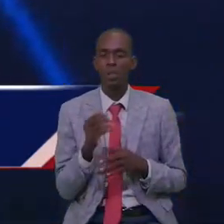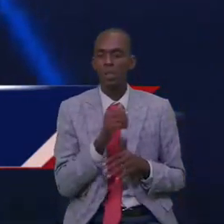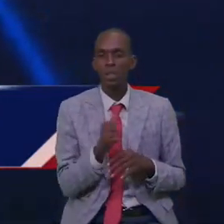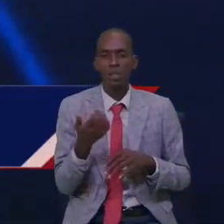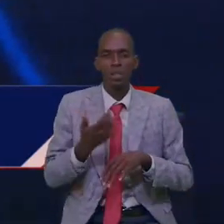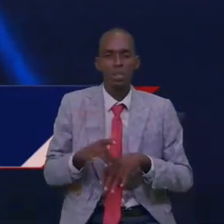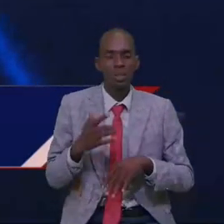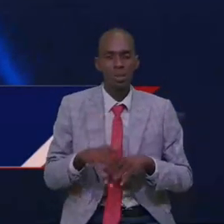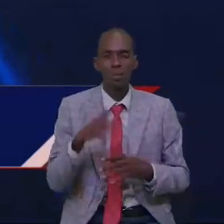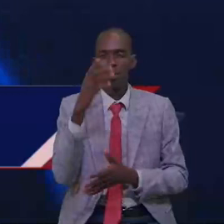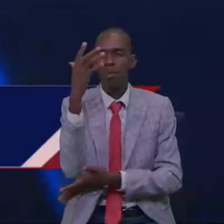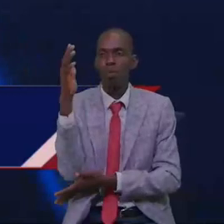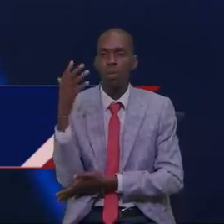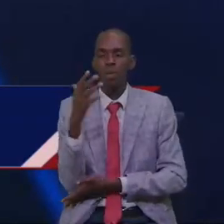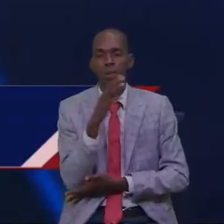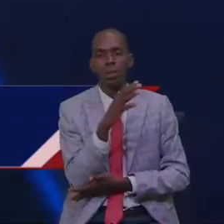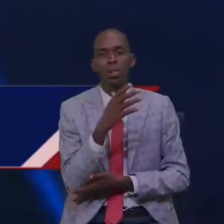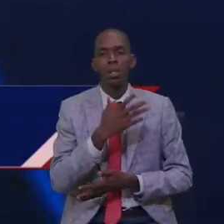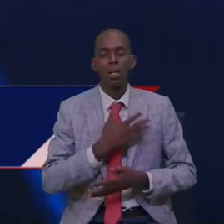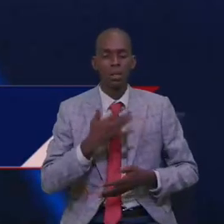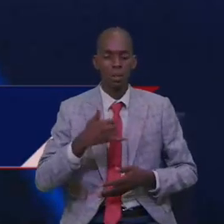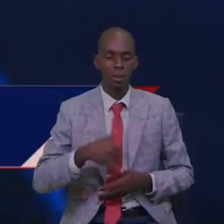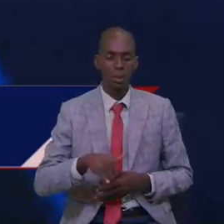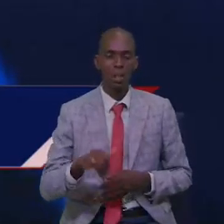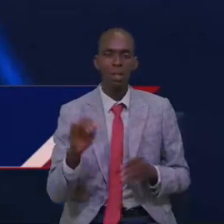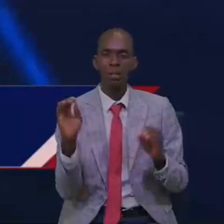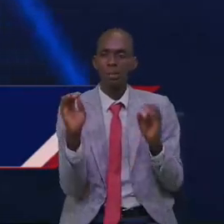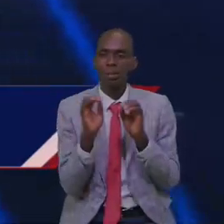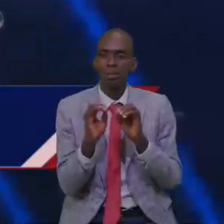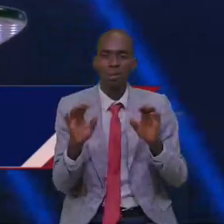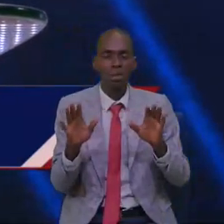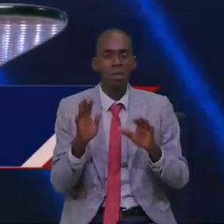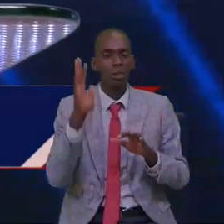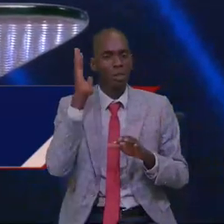affreux. Rien ne lui échappe.